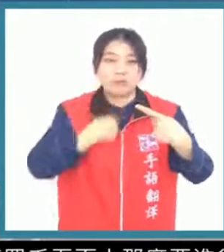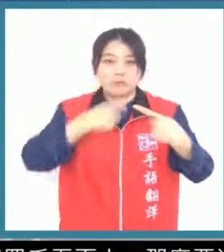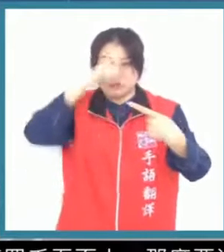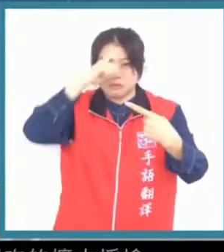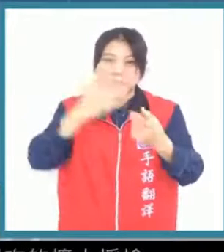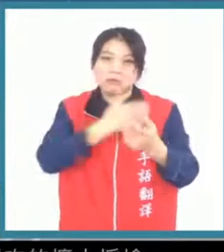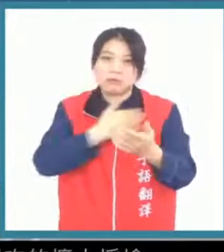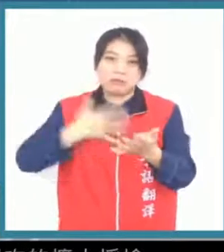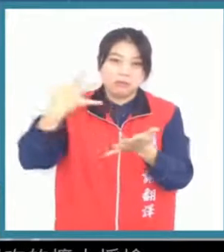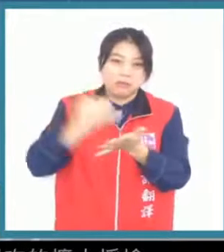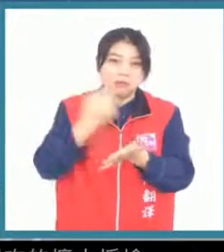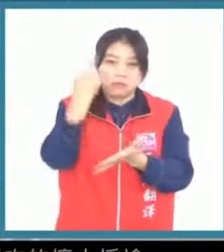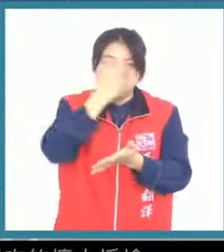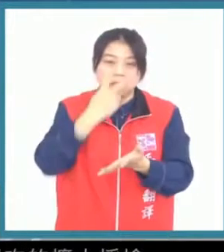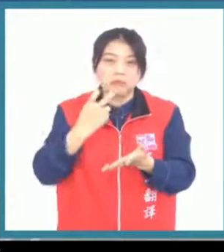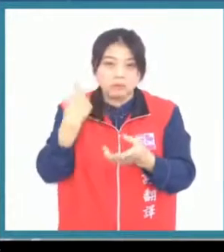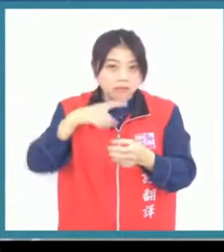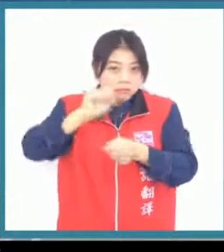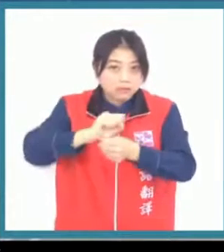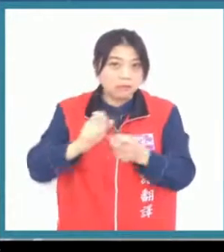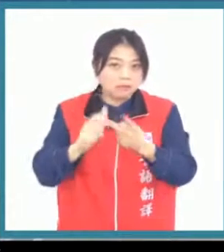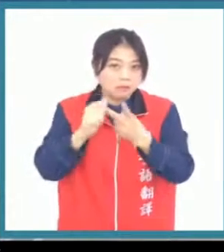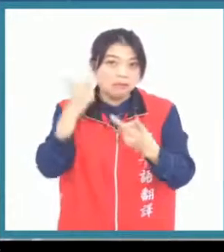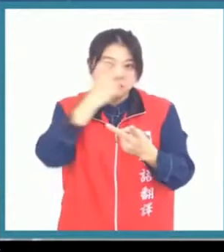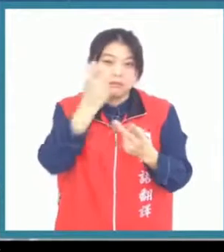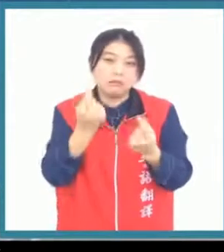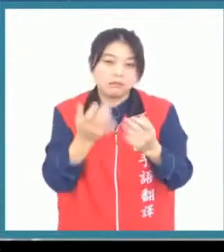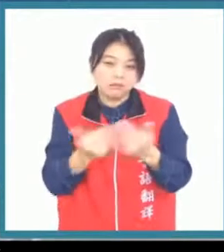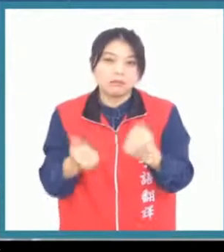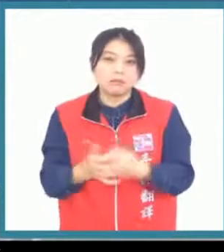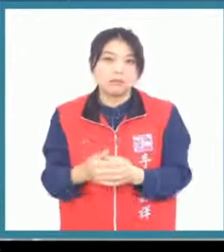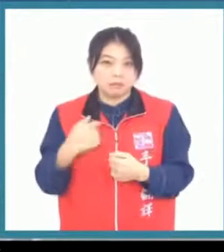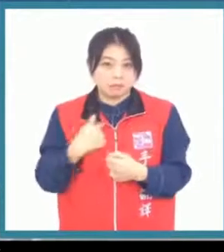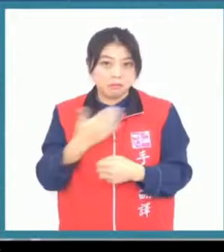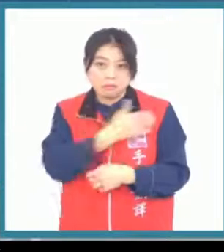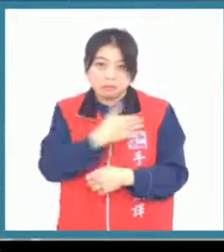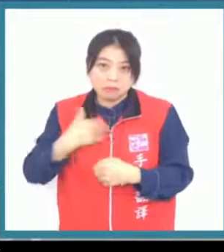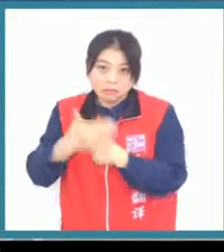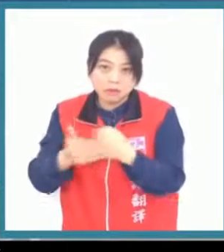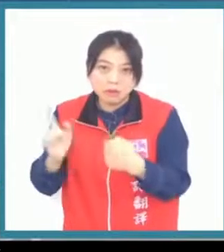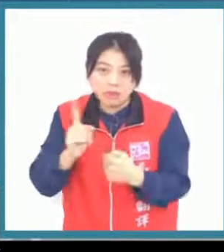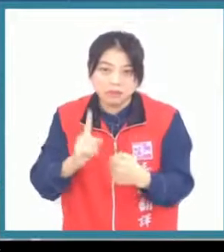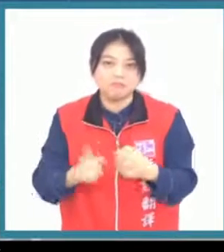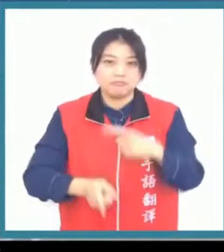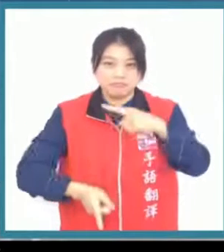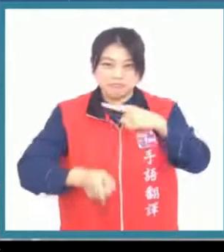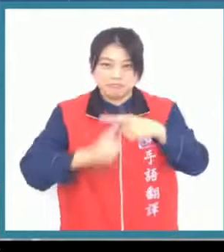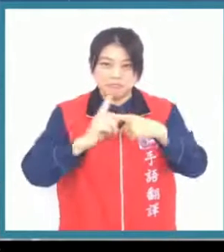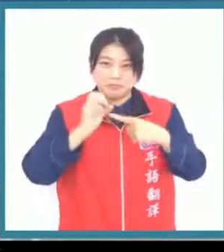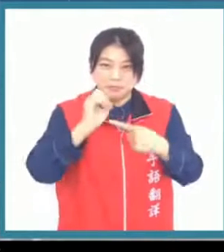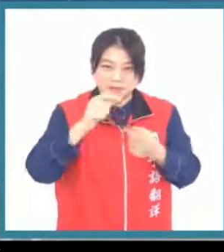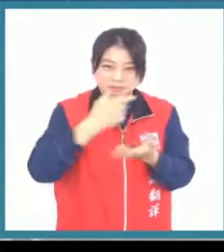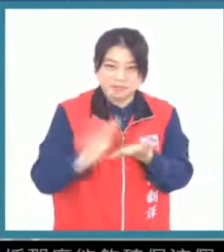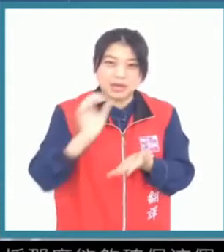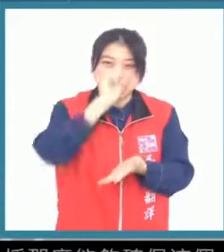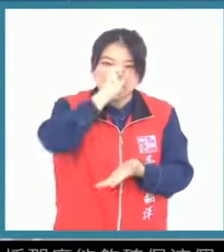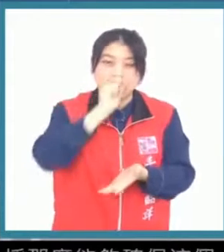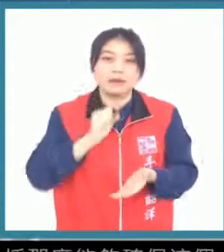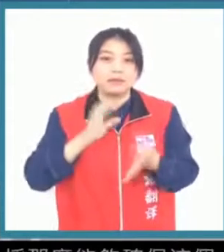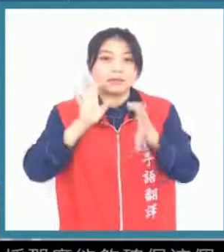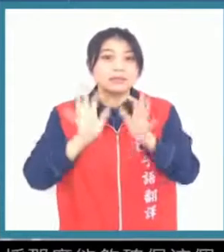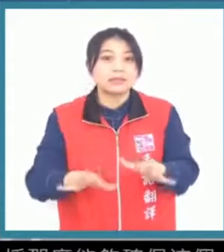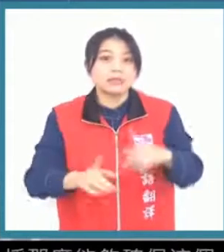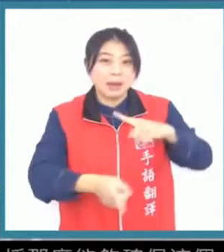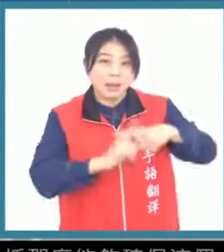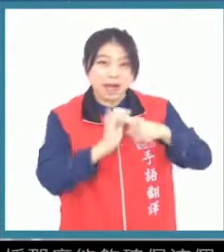包括二采，那么能够确保这个清零计划往前走。那目前的热区一